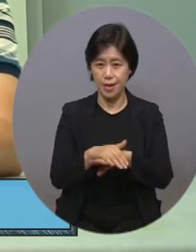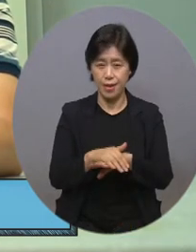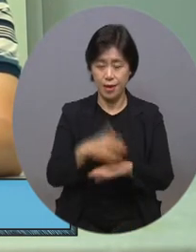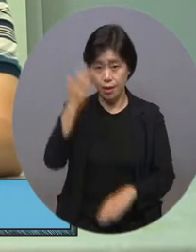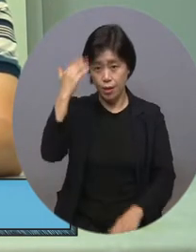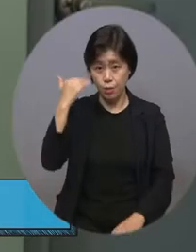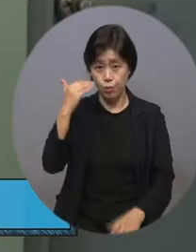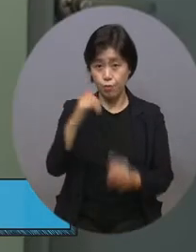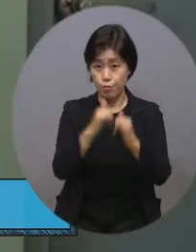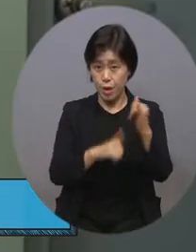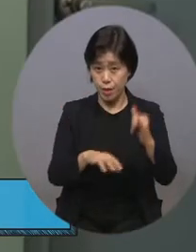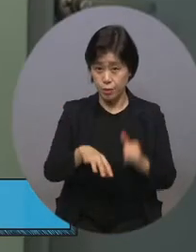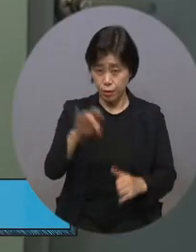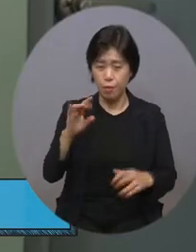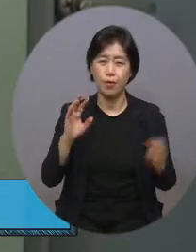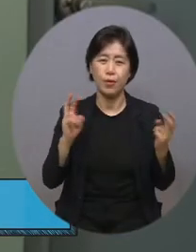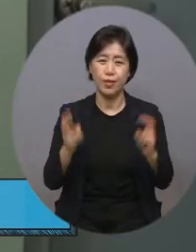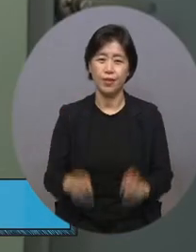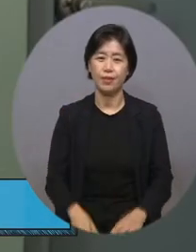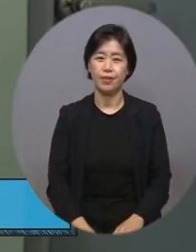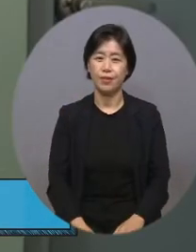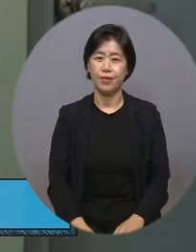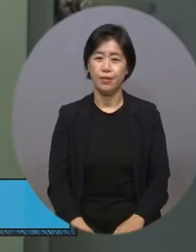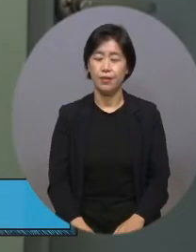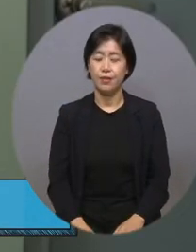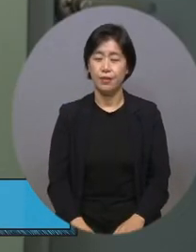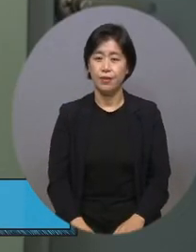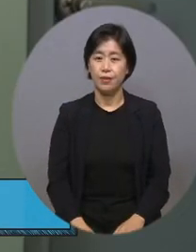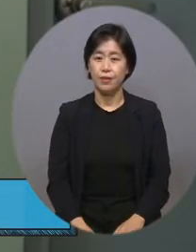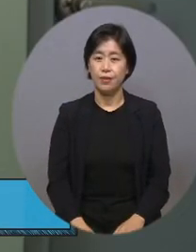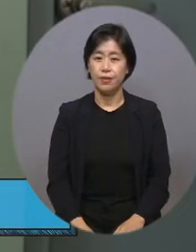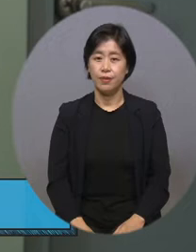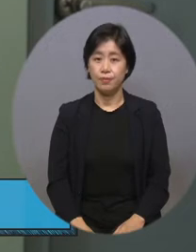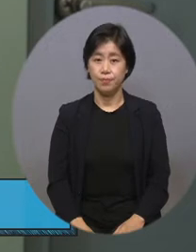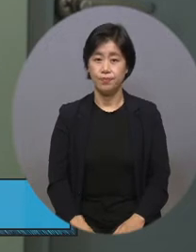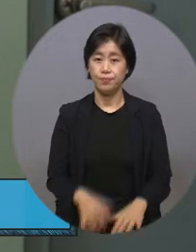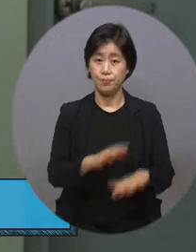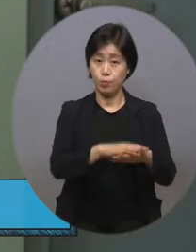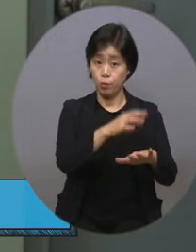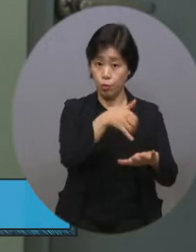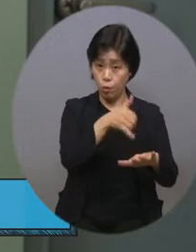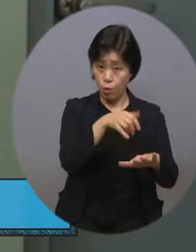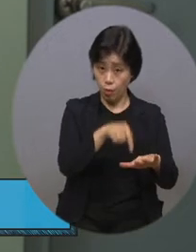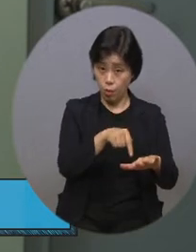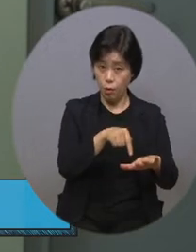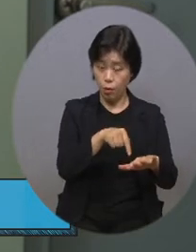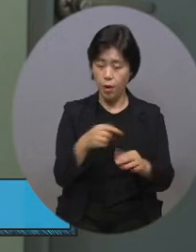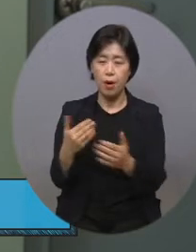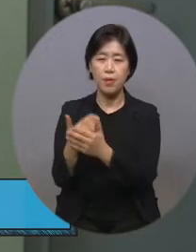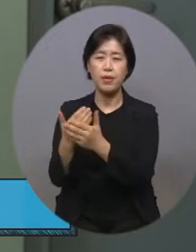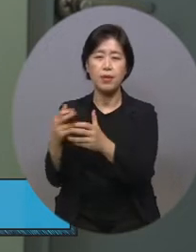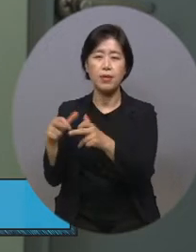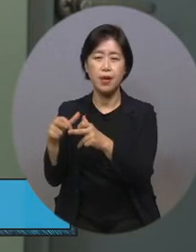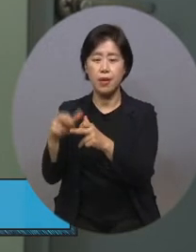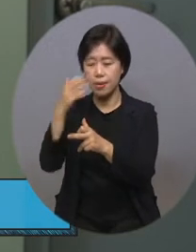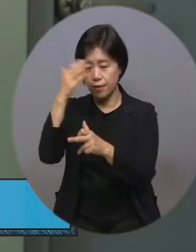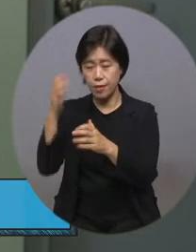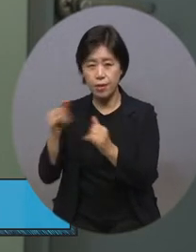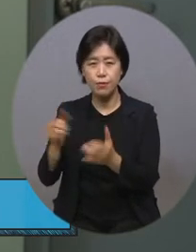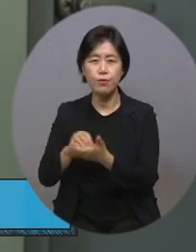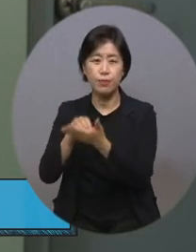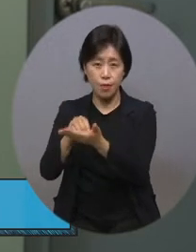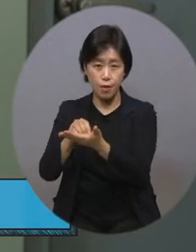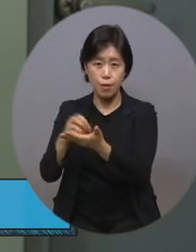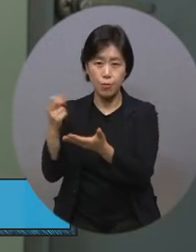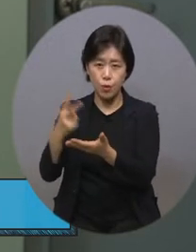최초의 회사입니다. 네. 그리고 농업이란 부분과 발달장애 청년들의 취업